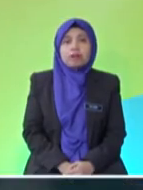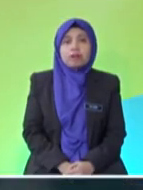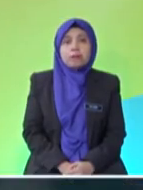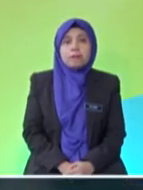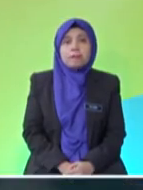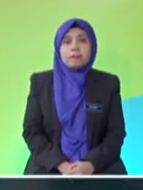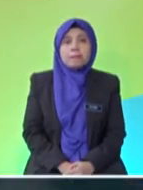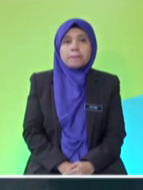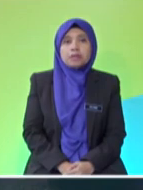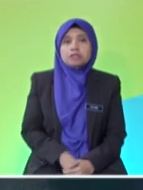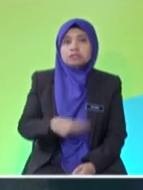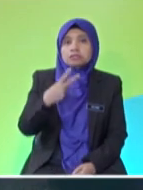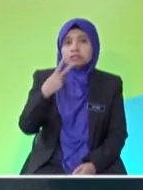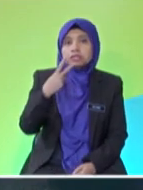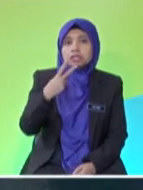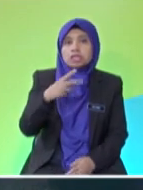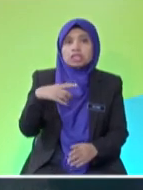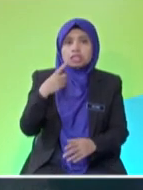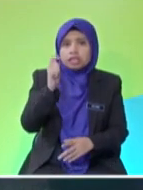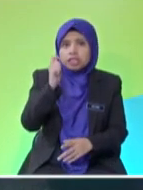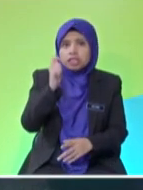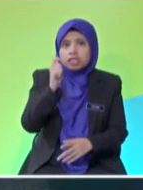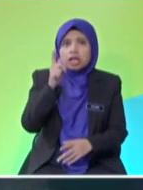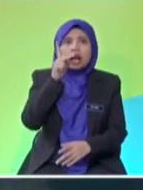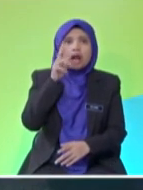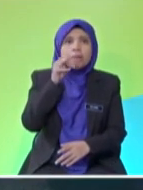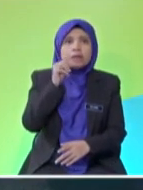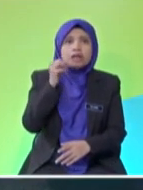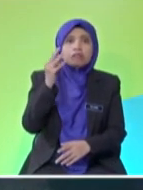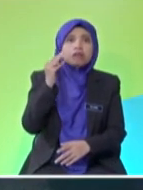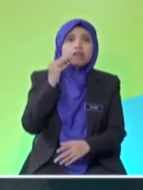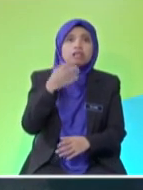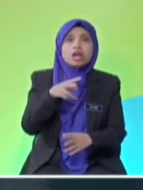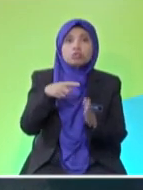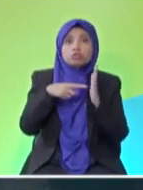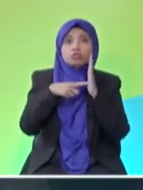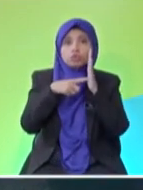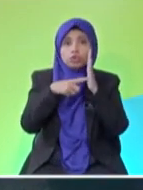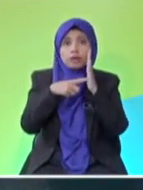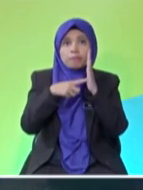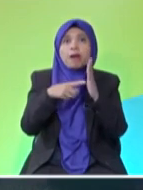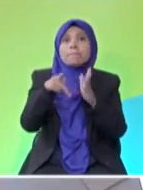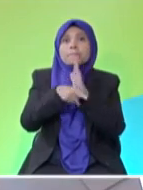Oke nampaknya tadi Mira oke yang itu permainan yang betul untuk nenek